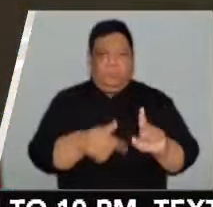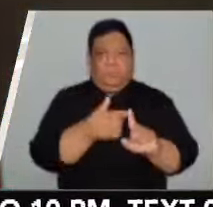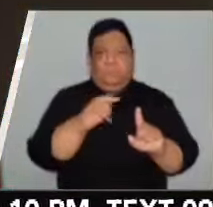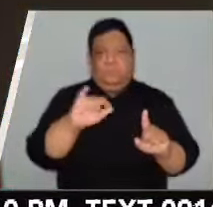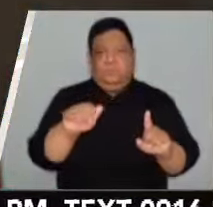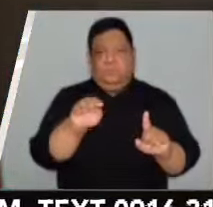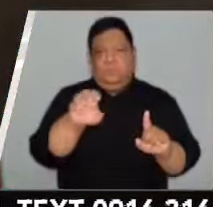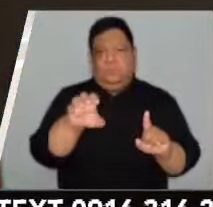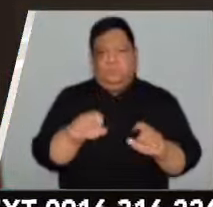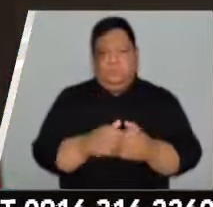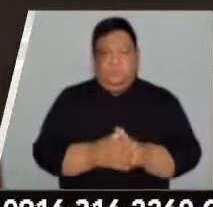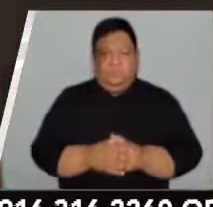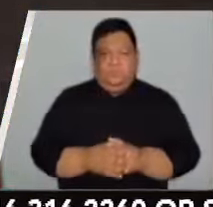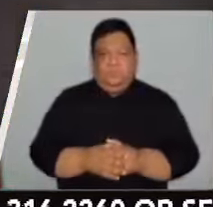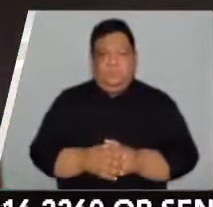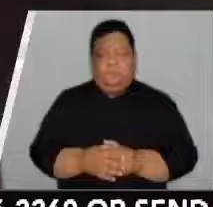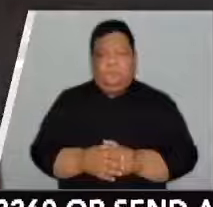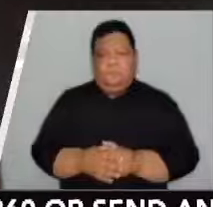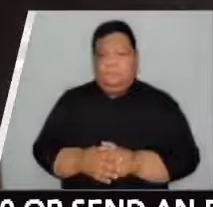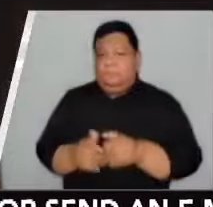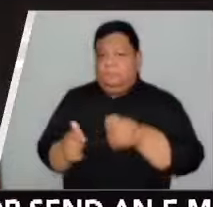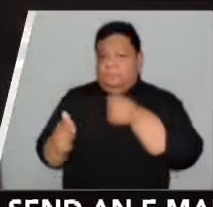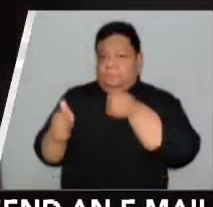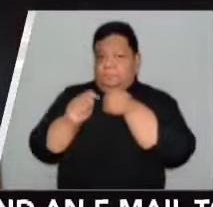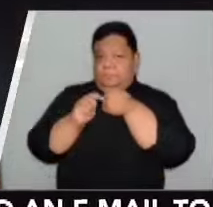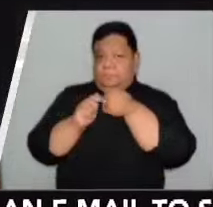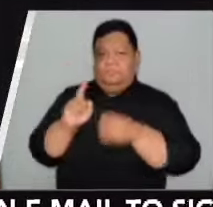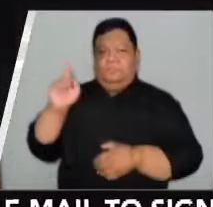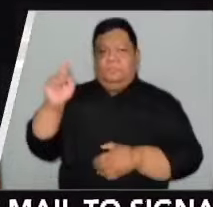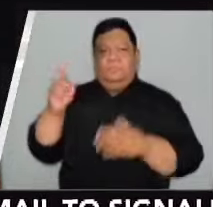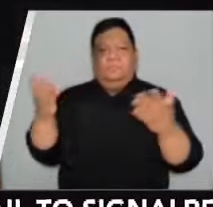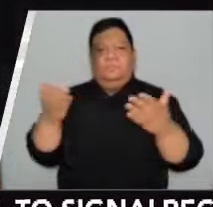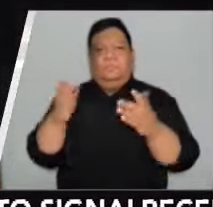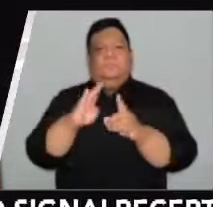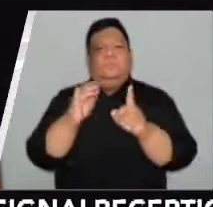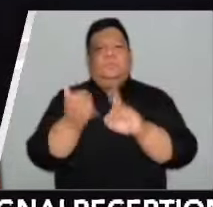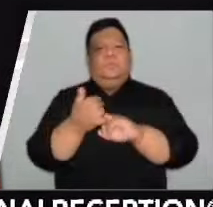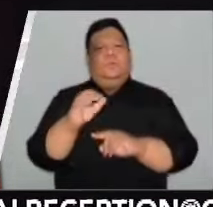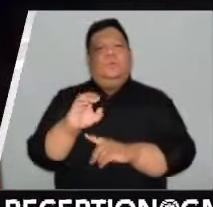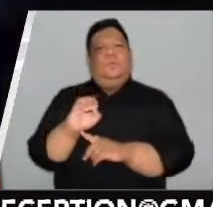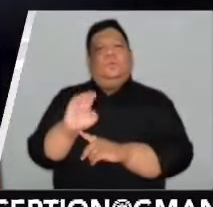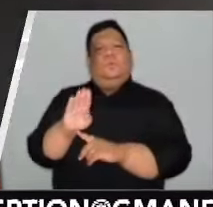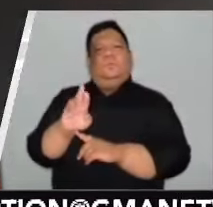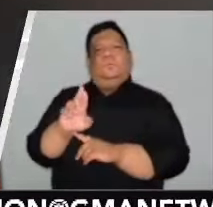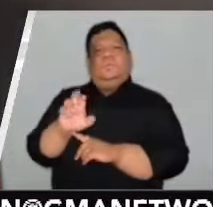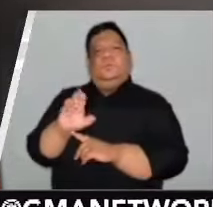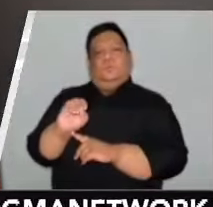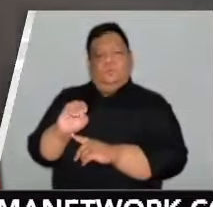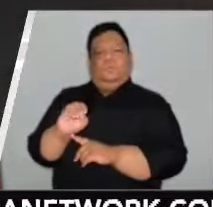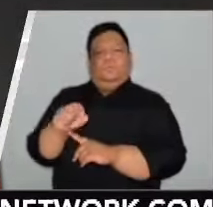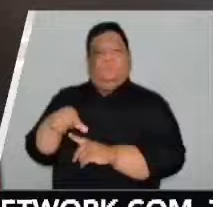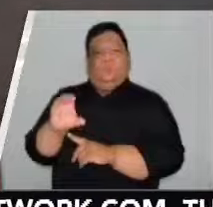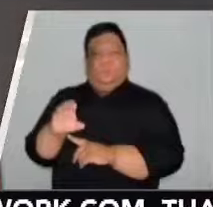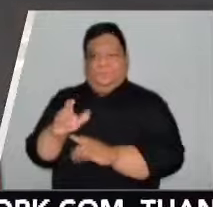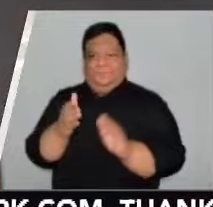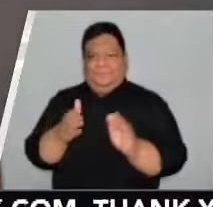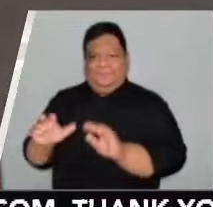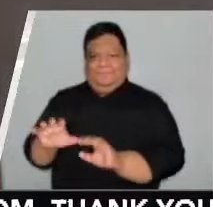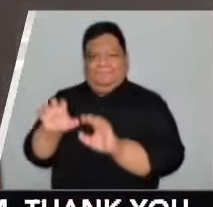Sa tabing kalsada sa Barangay Obrero, Quezon City, kinasang bypass operation ng QCPD Station 10. Ang babaeng